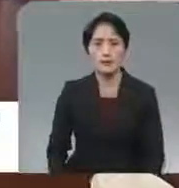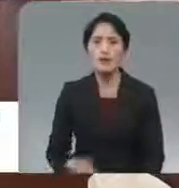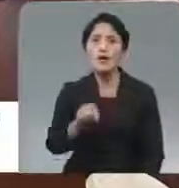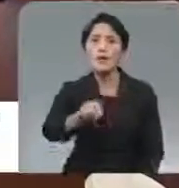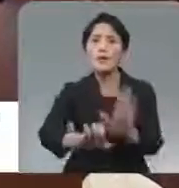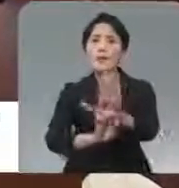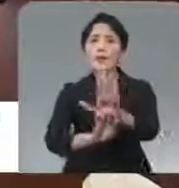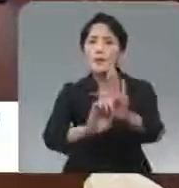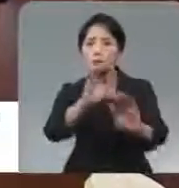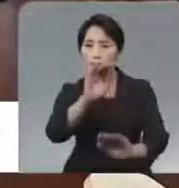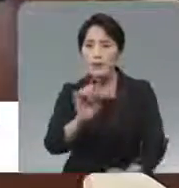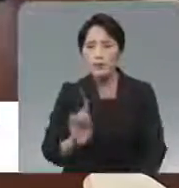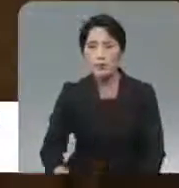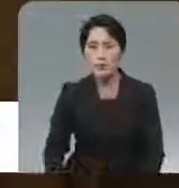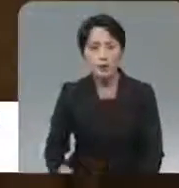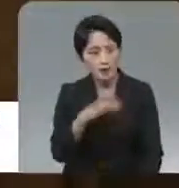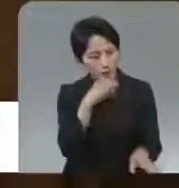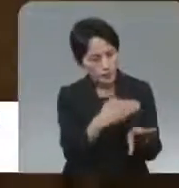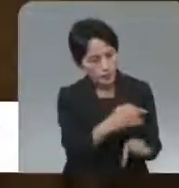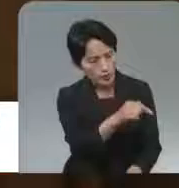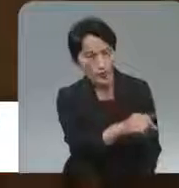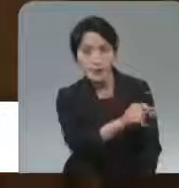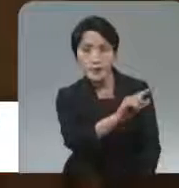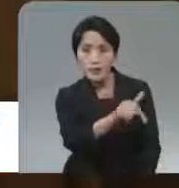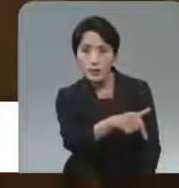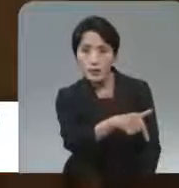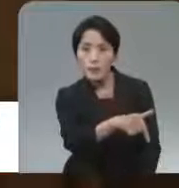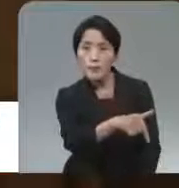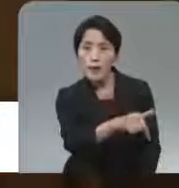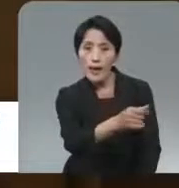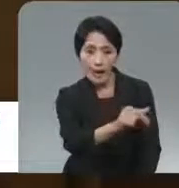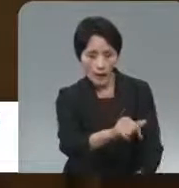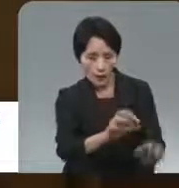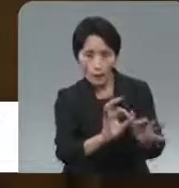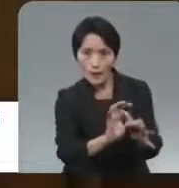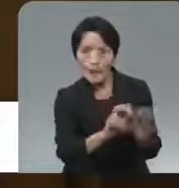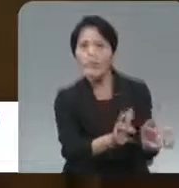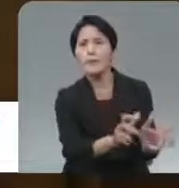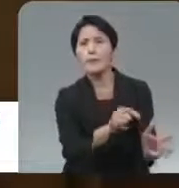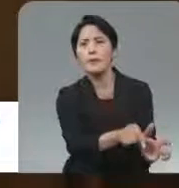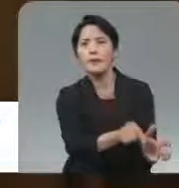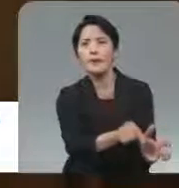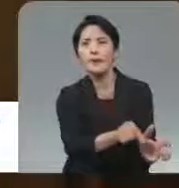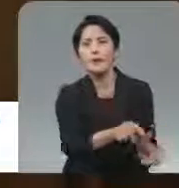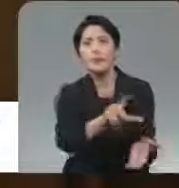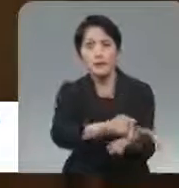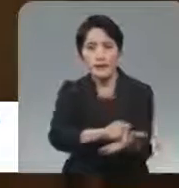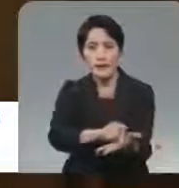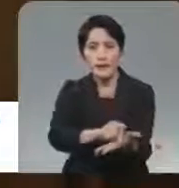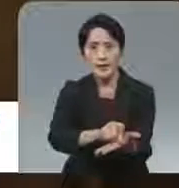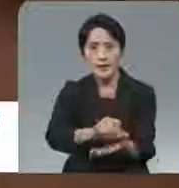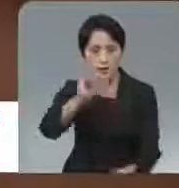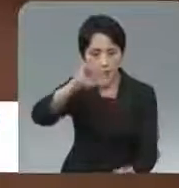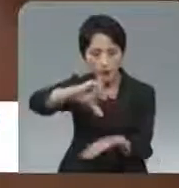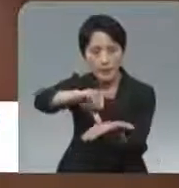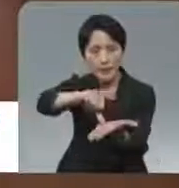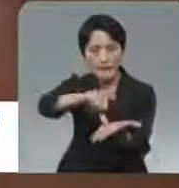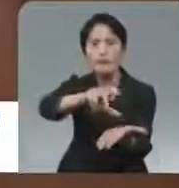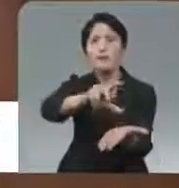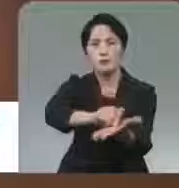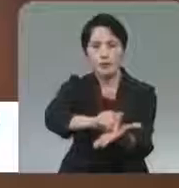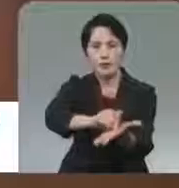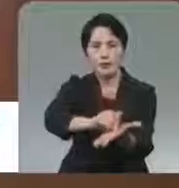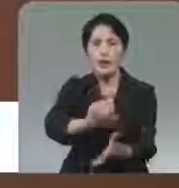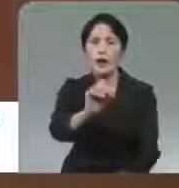は2018年12月以来ですiaea は今年2月中旬から先月初めまで